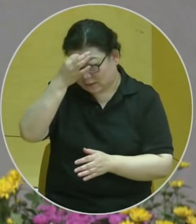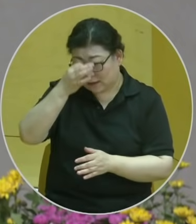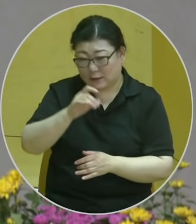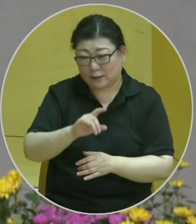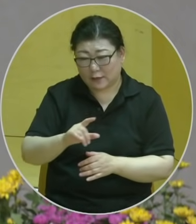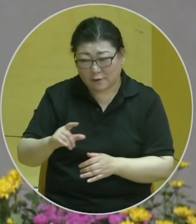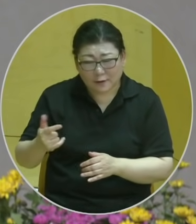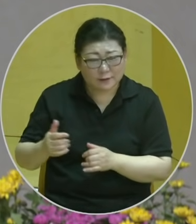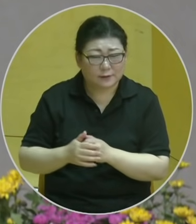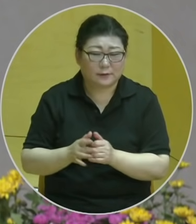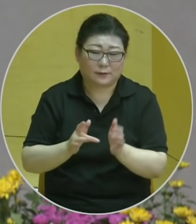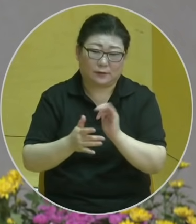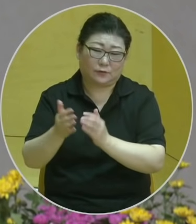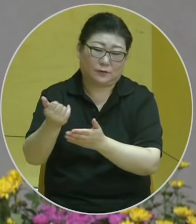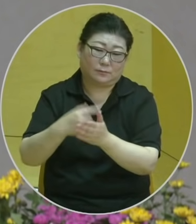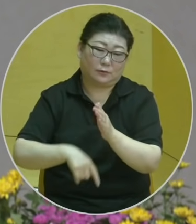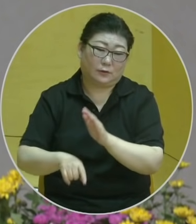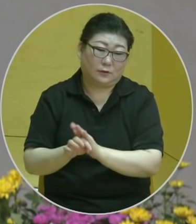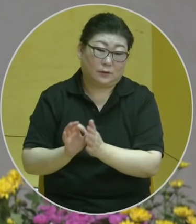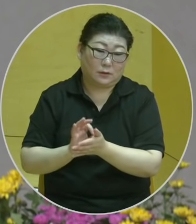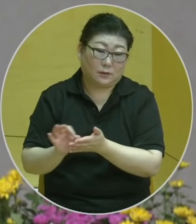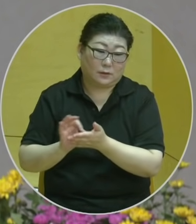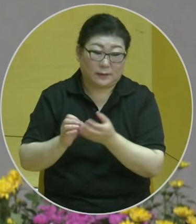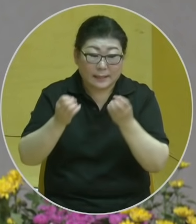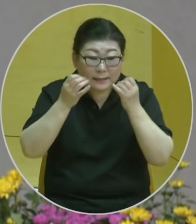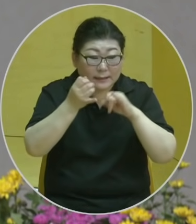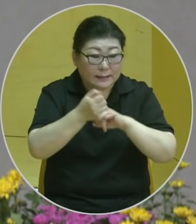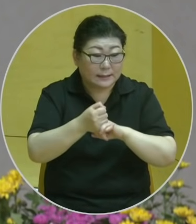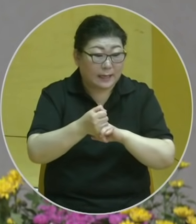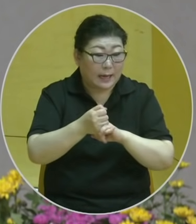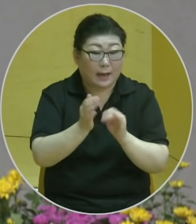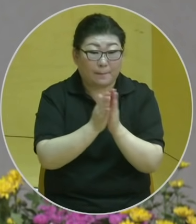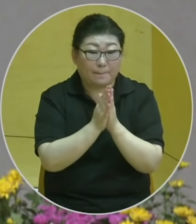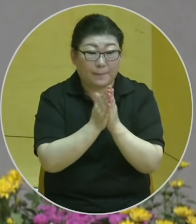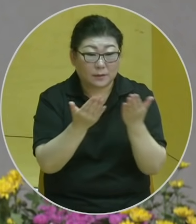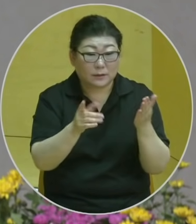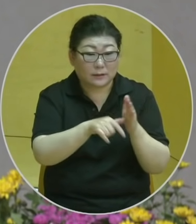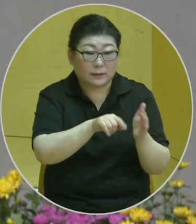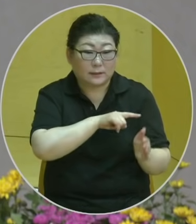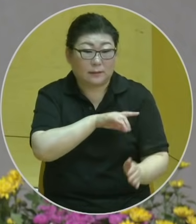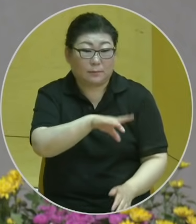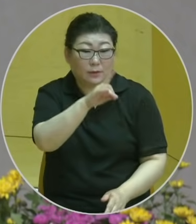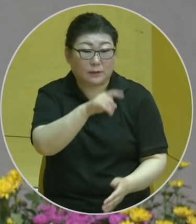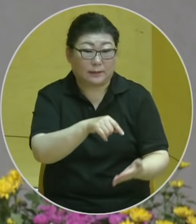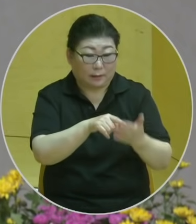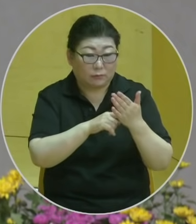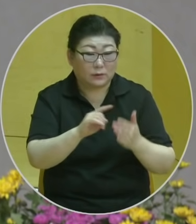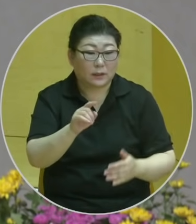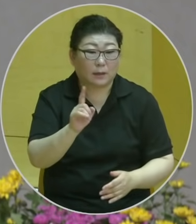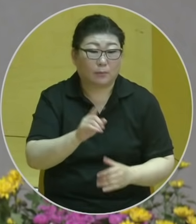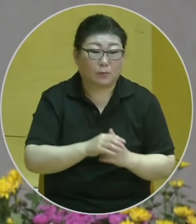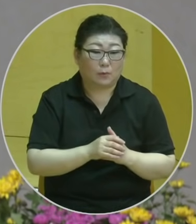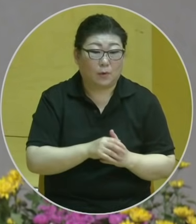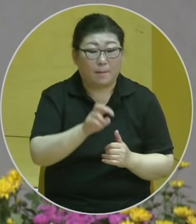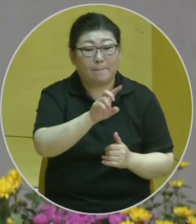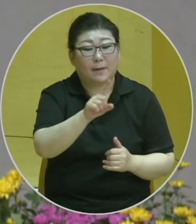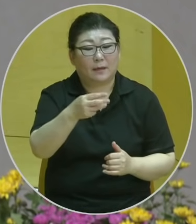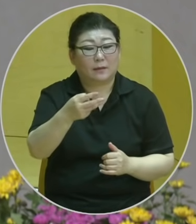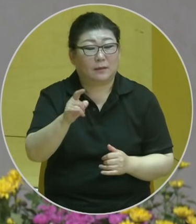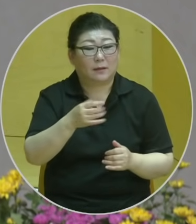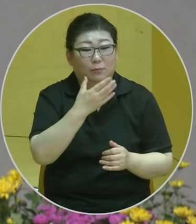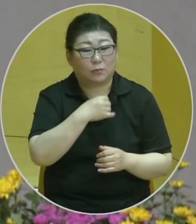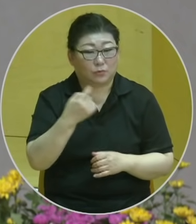쓰기 시작했습니다. 여러분, 신약 성경 펼쳤을 때 제일 먼저 나오는 책이 마태복음입니다. 마태복음은 유대인을